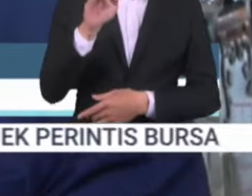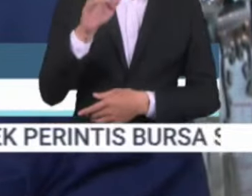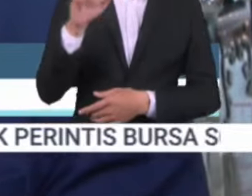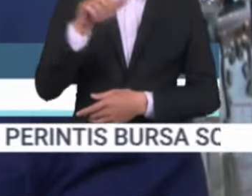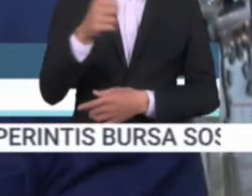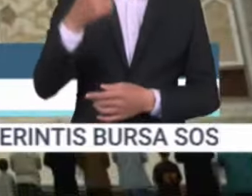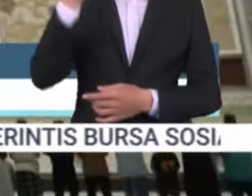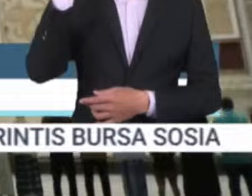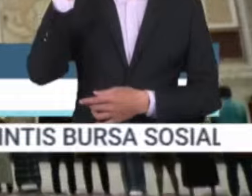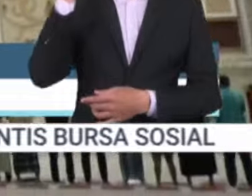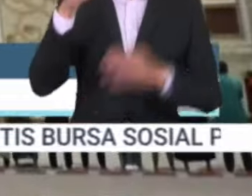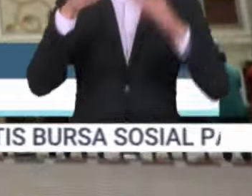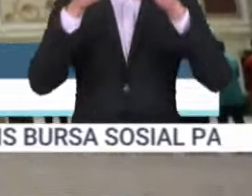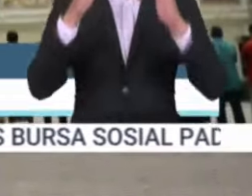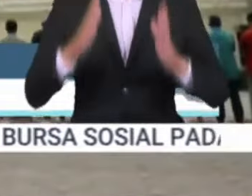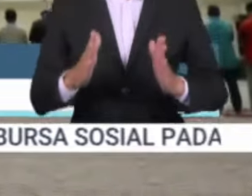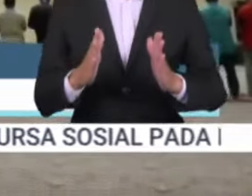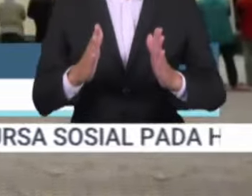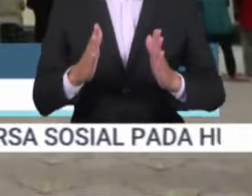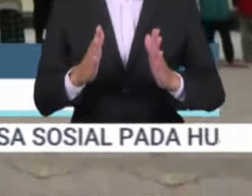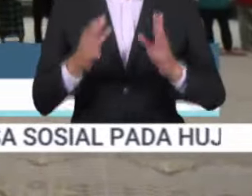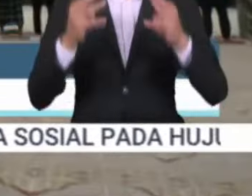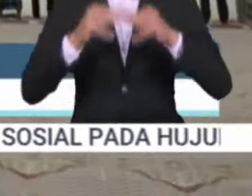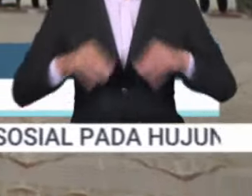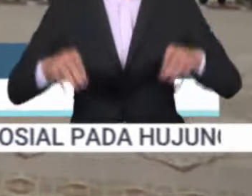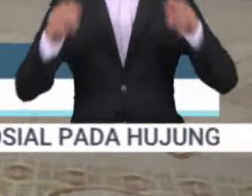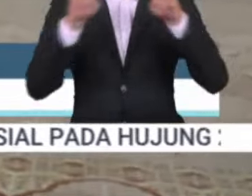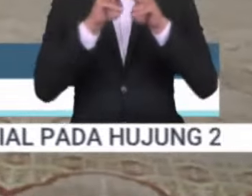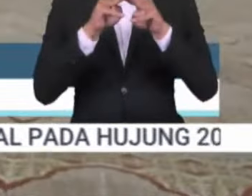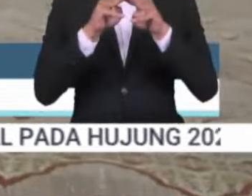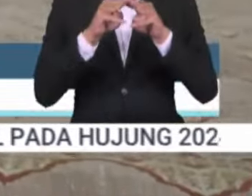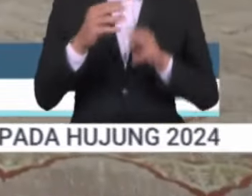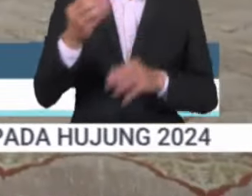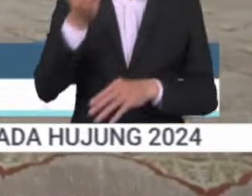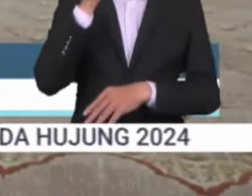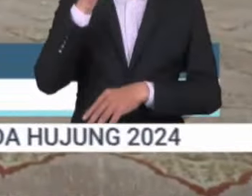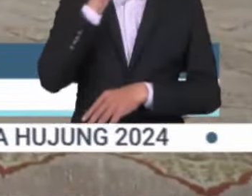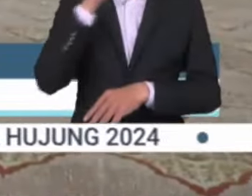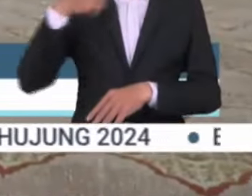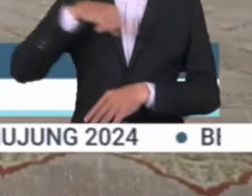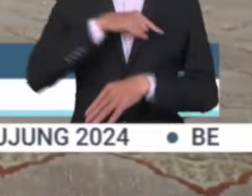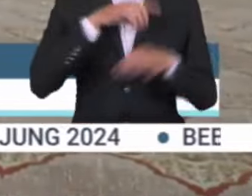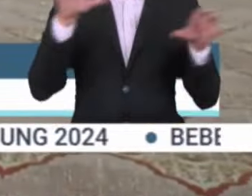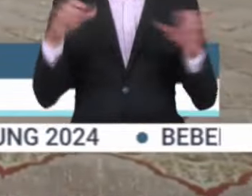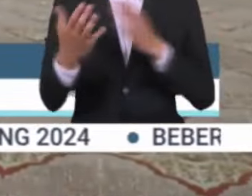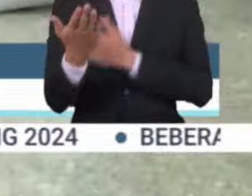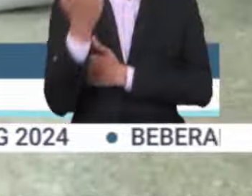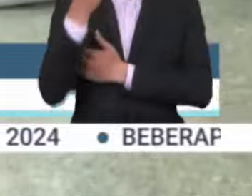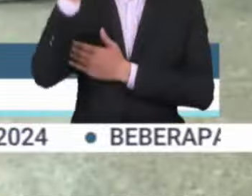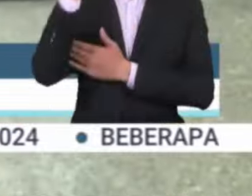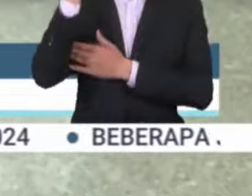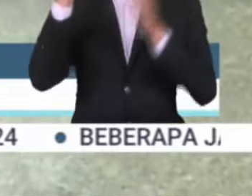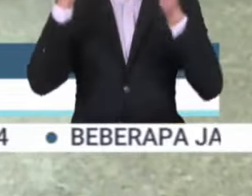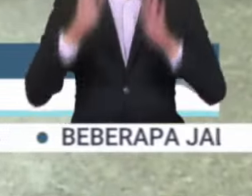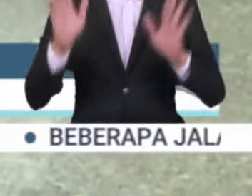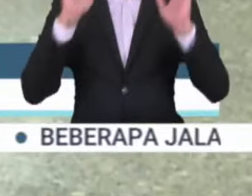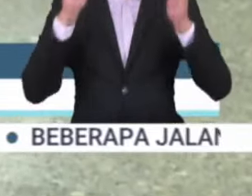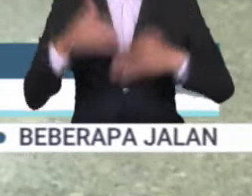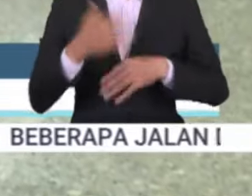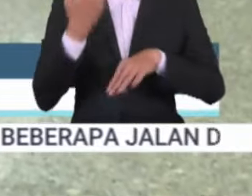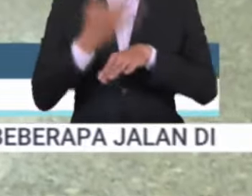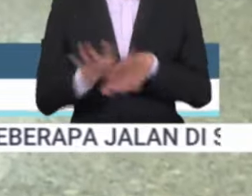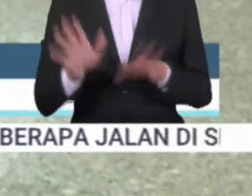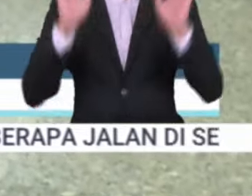kepada tamu-tamu rumah Allah, iaitulah masjid. Jadi sarapan pagi yang kami sediakan ini adalah untuk jemaah-jemaah yang telah